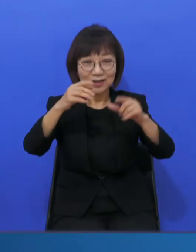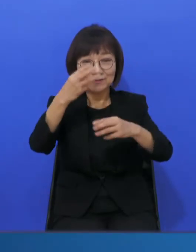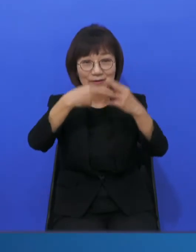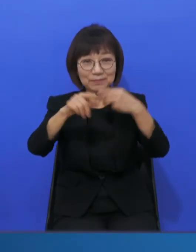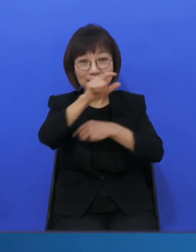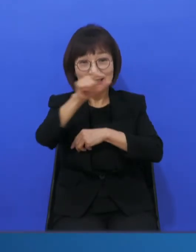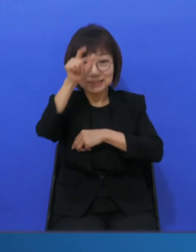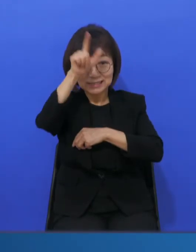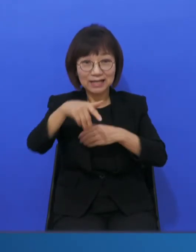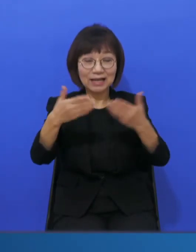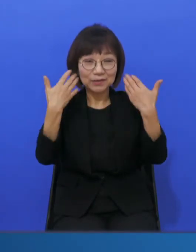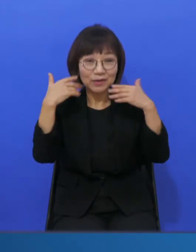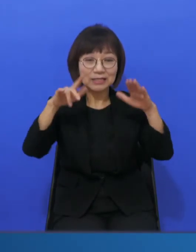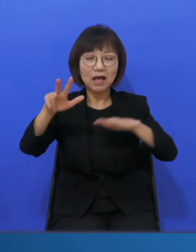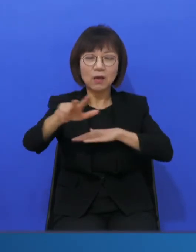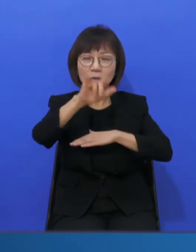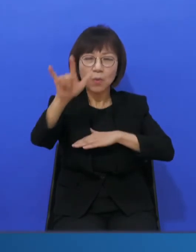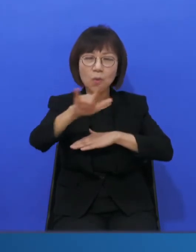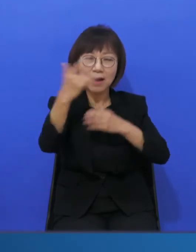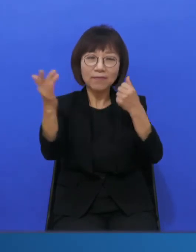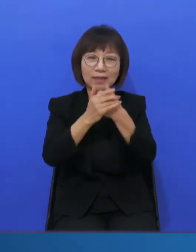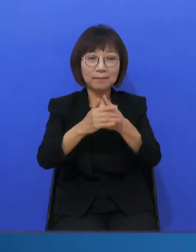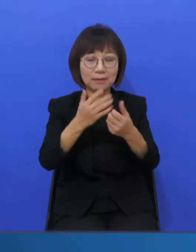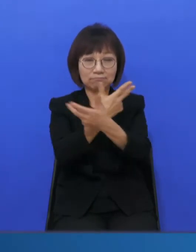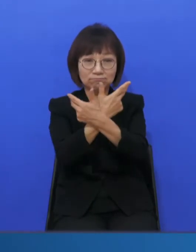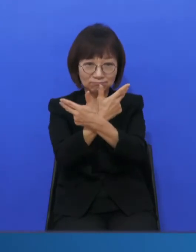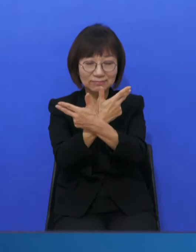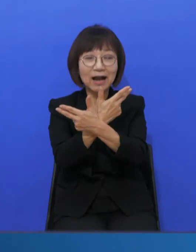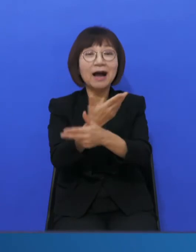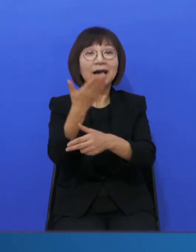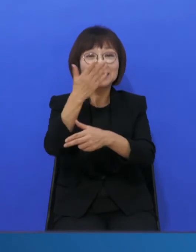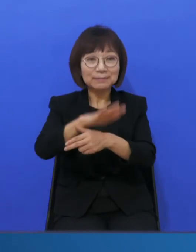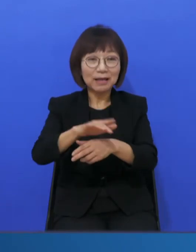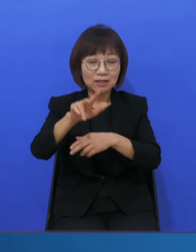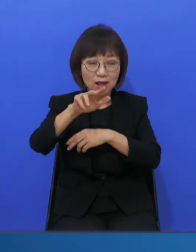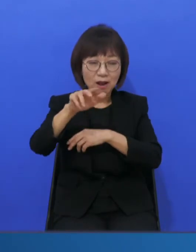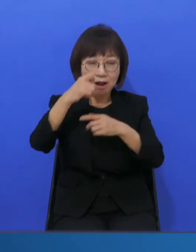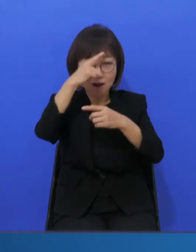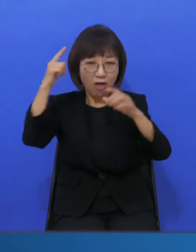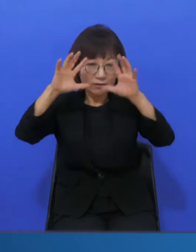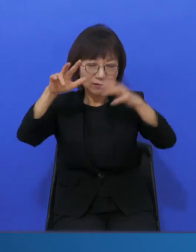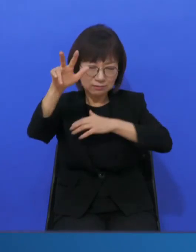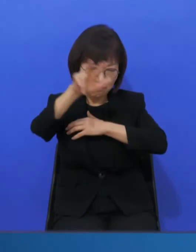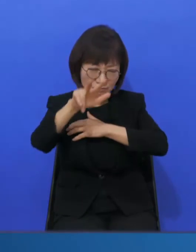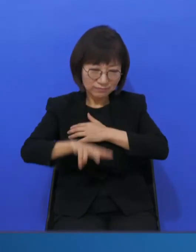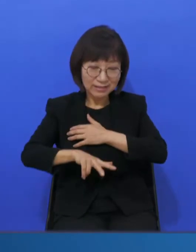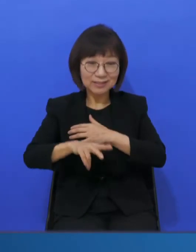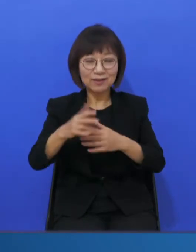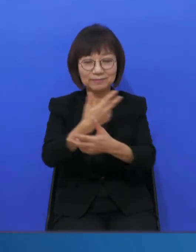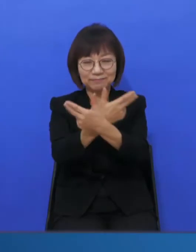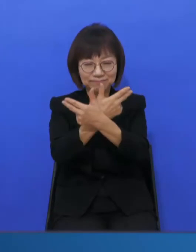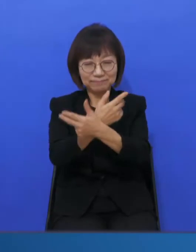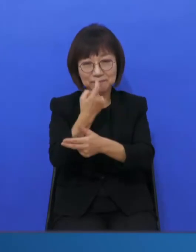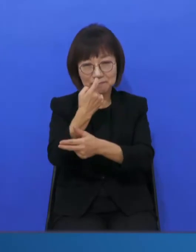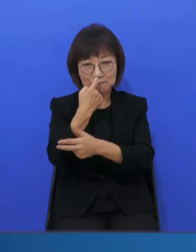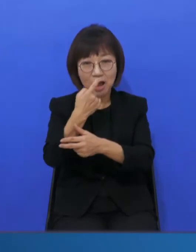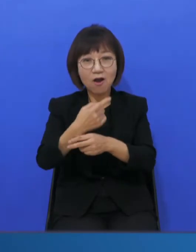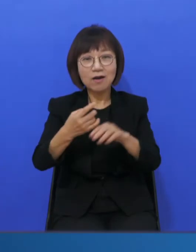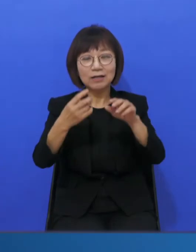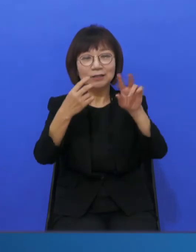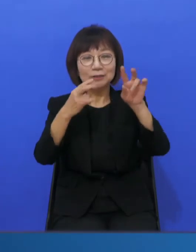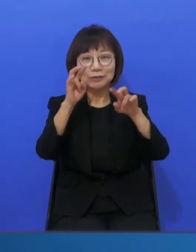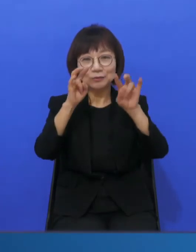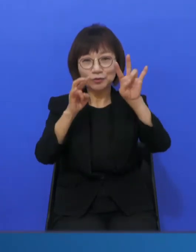현재는 비대면으로 진행되고 있지만 러시아권 전역에서 녹화 강의를 통해 현재 24명의 학생이 훈련받고